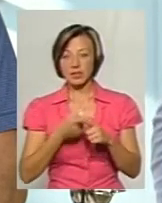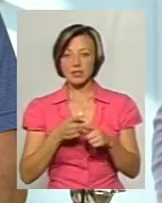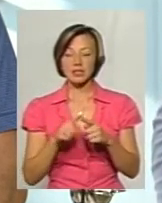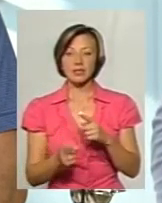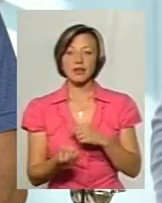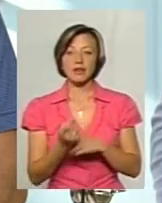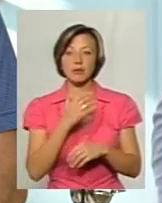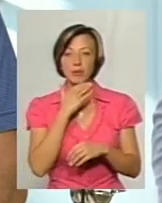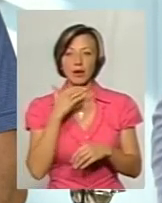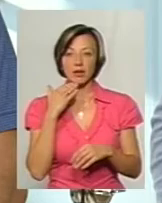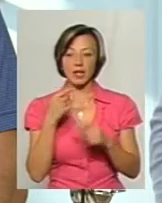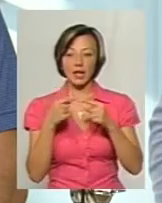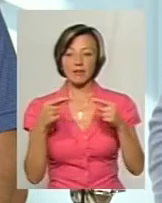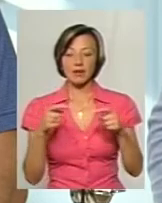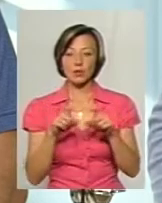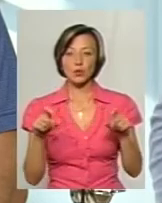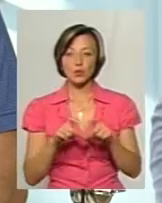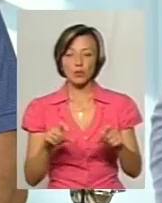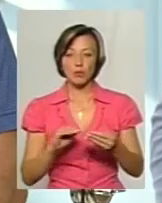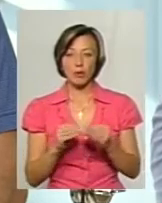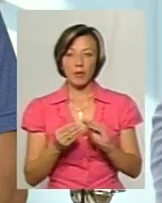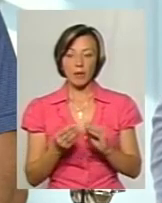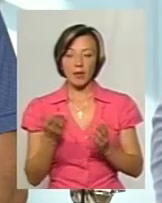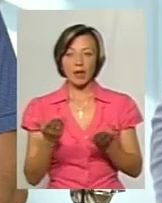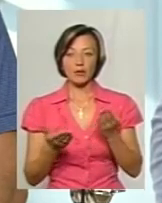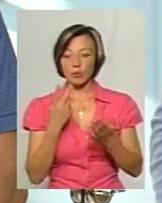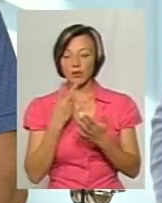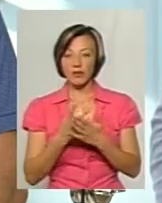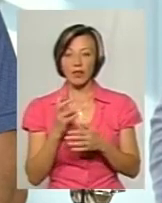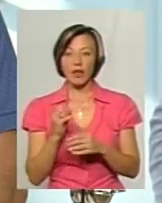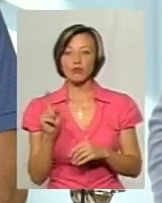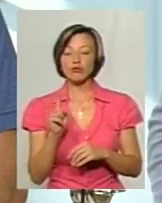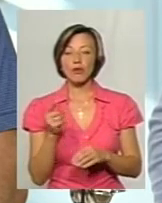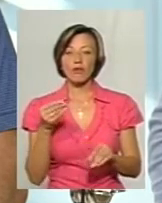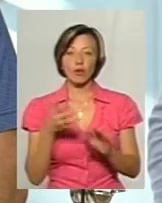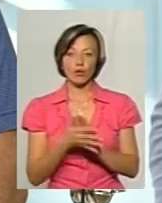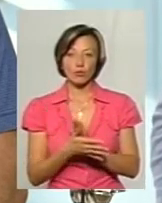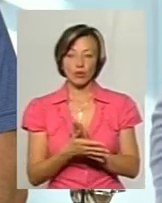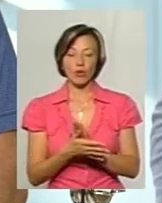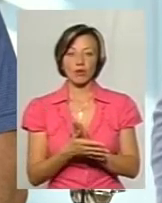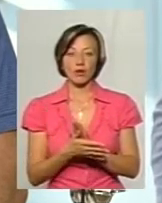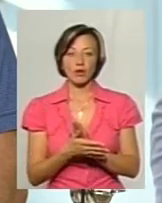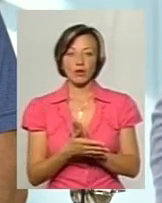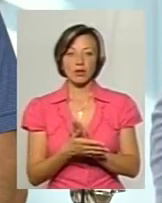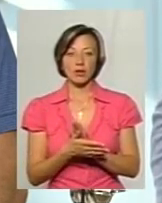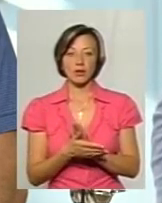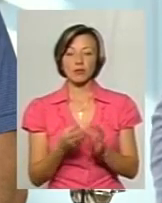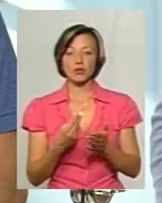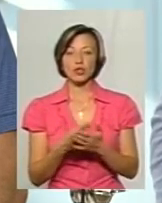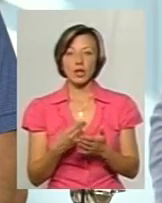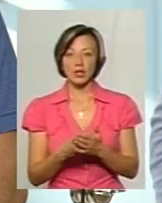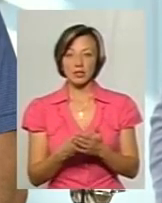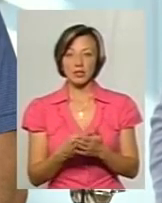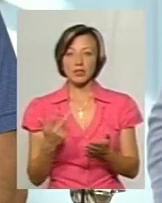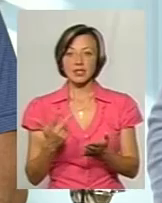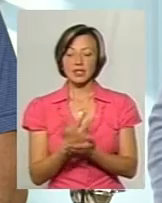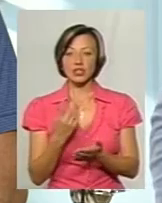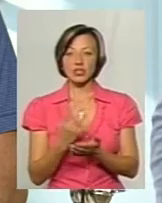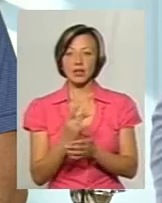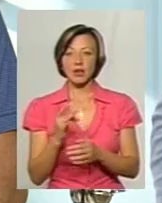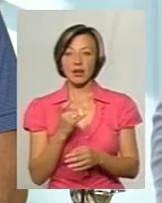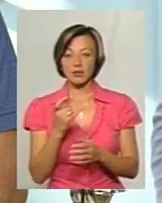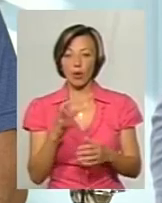дуже багато інфраструктурних проблем. Переважно, якщо поглянути, на що використовують ті з бюджету, які зросли в 3-4 рази